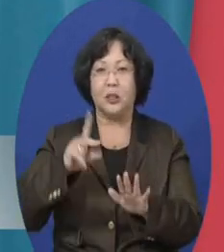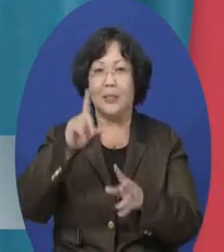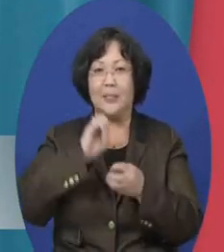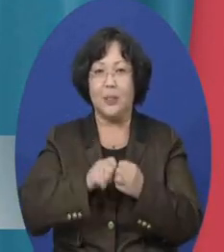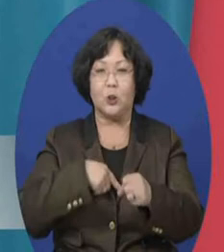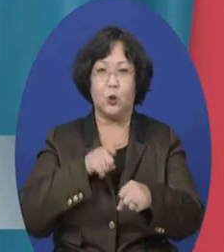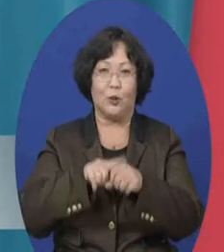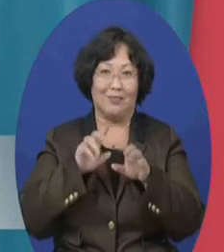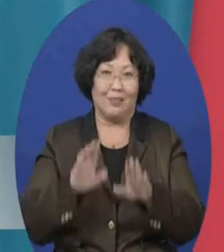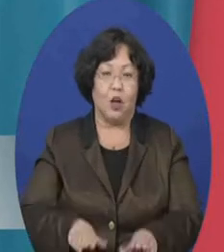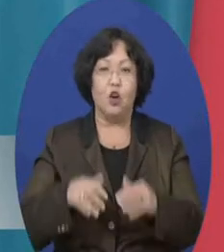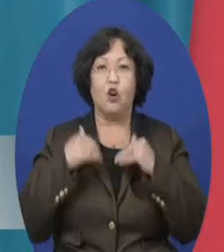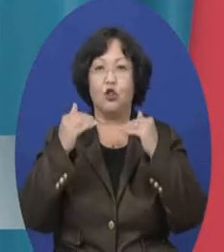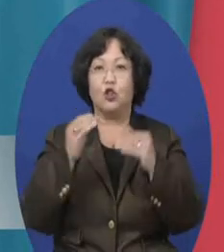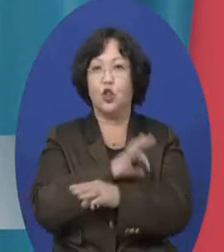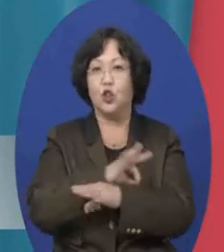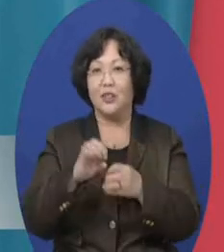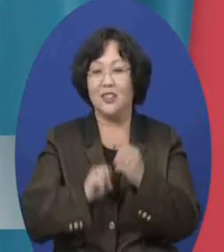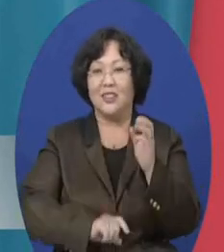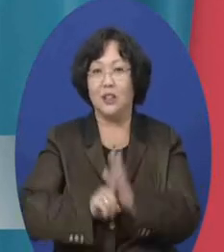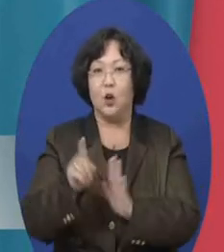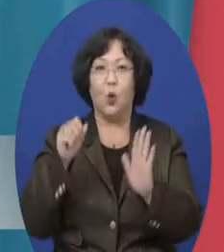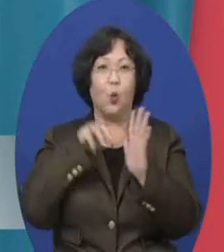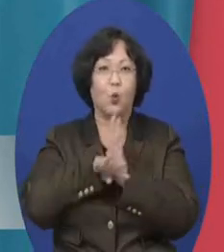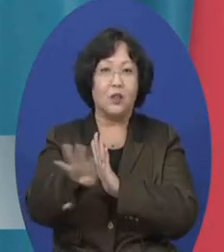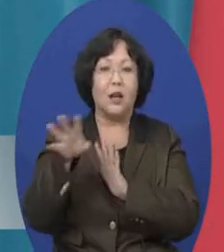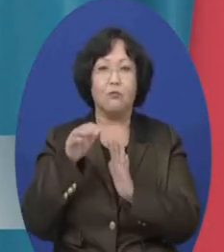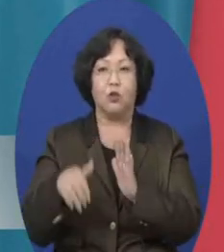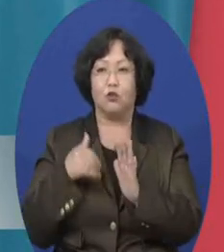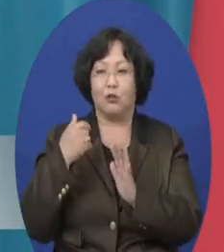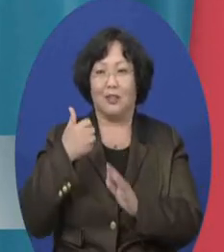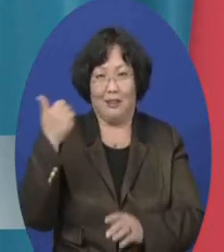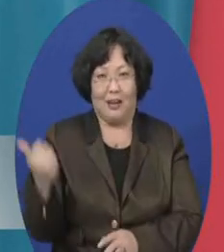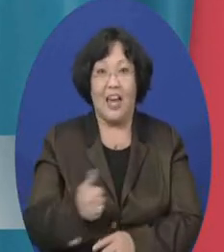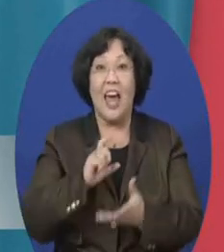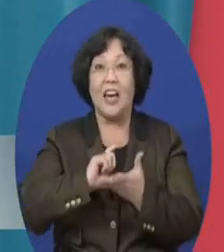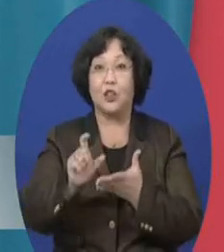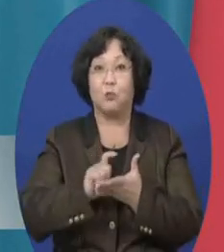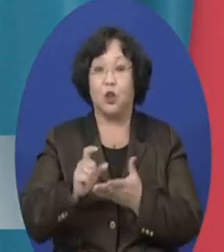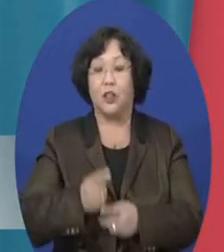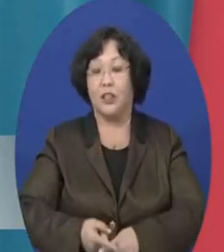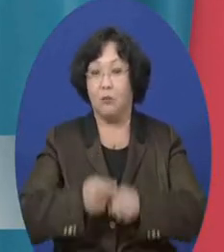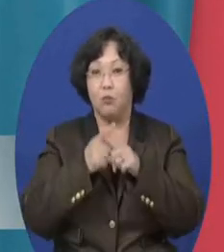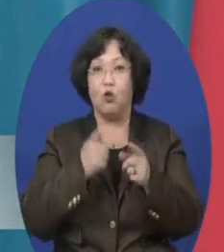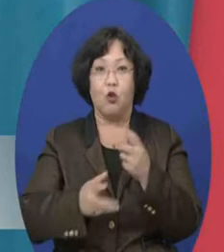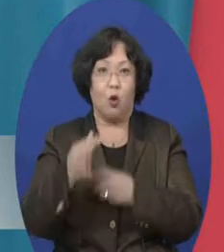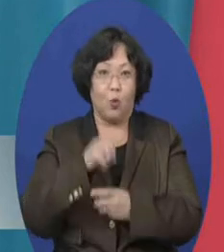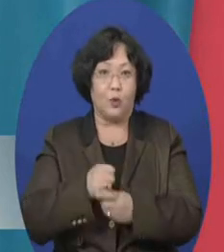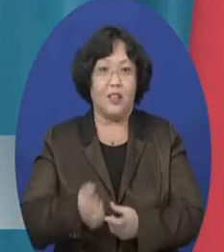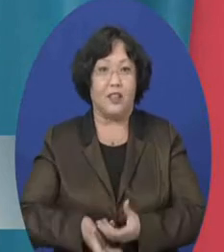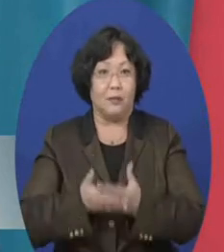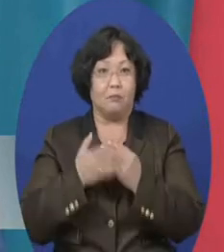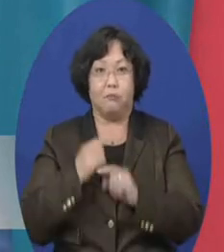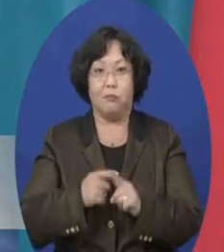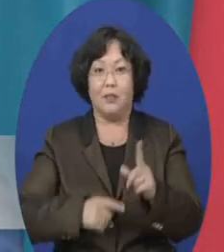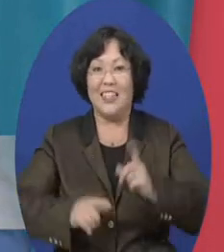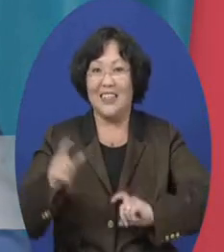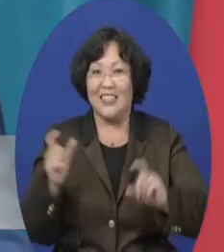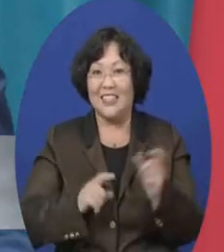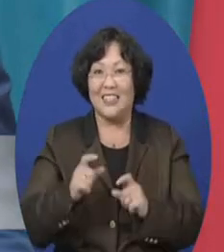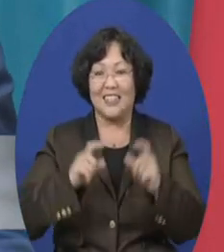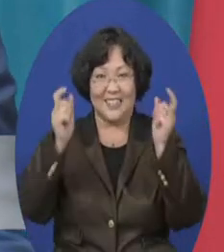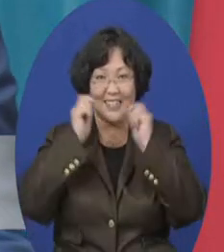За үүнд нэгдүгээр хөгжлийн төслүүдийг эхлүүлэх, үртэмжтэй өсөлтийг хангах, экспортыг нэмэгдүүлэх, хөрөнгө оруулалтыг дэмжих замаар эдийн